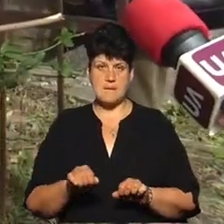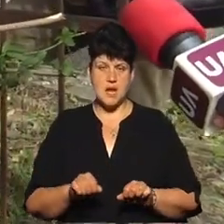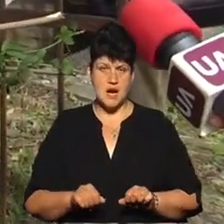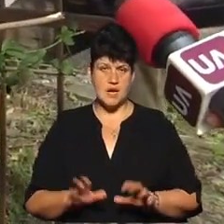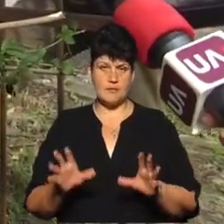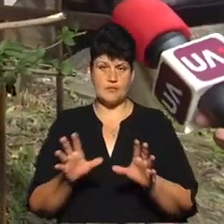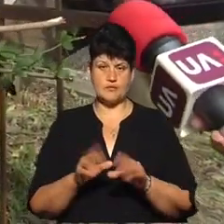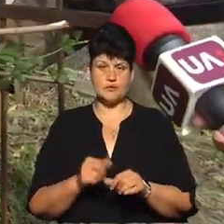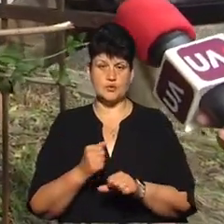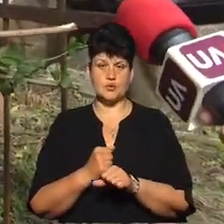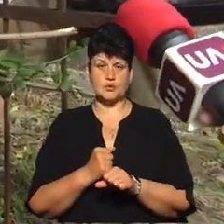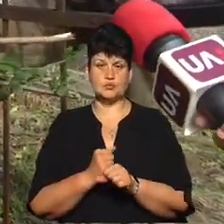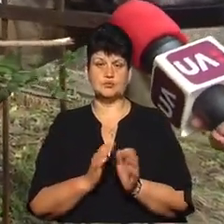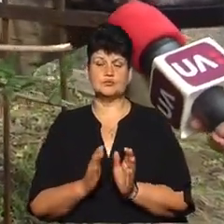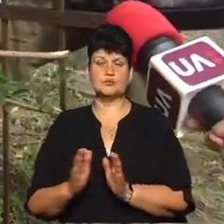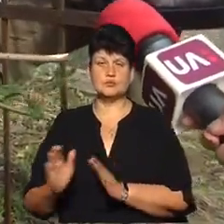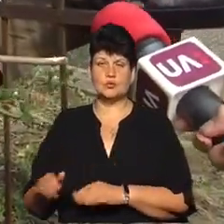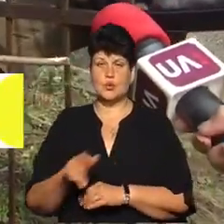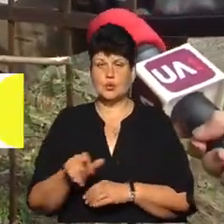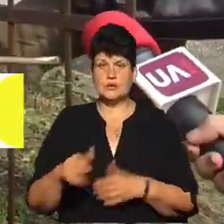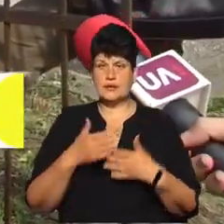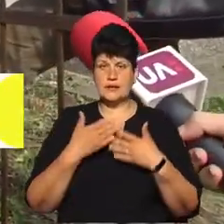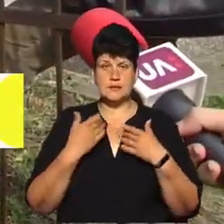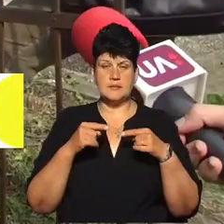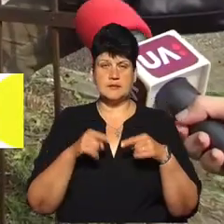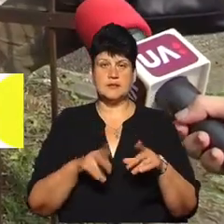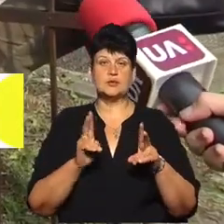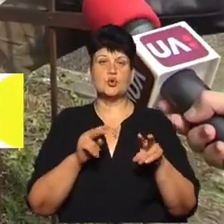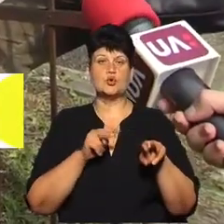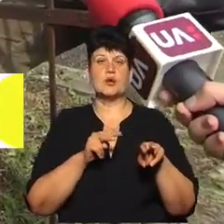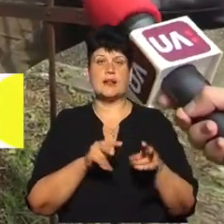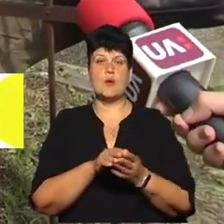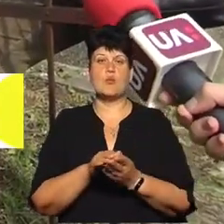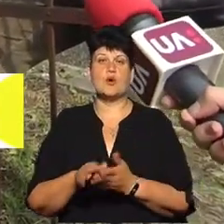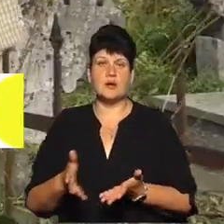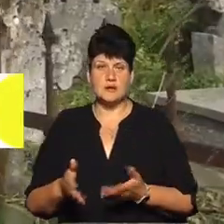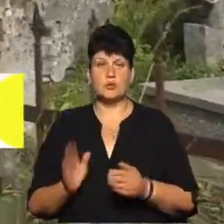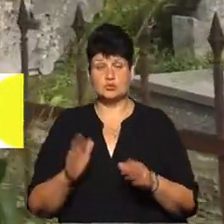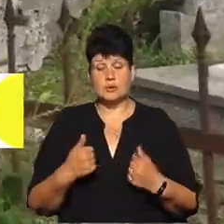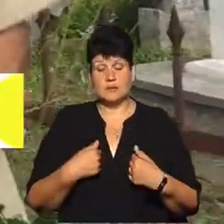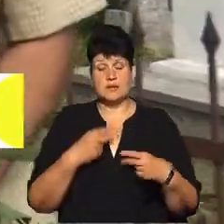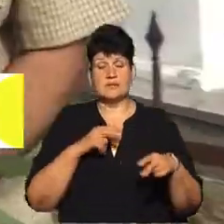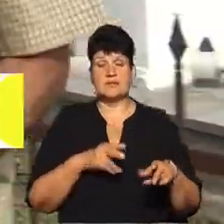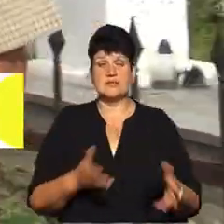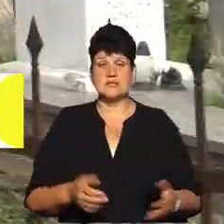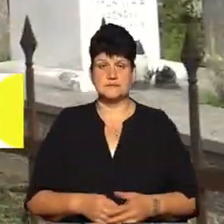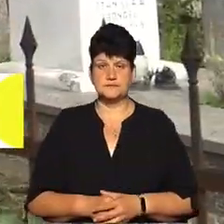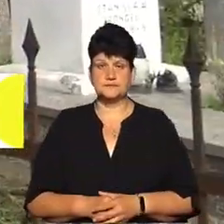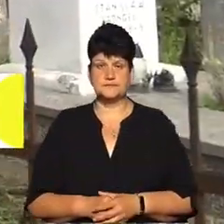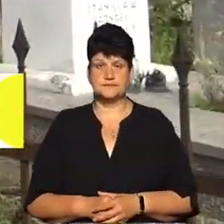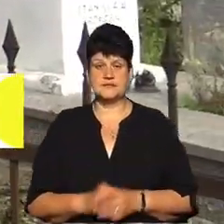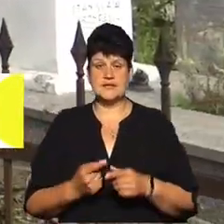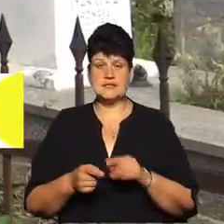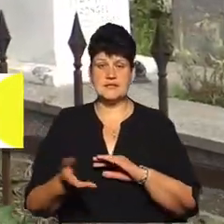чистоту, бо тому що людей нема тих, що вже за ними доглядали, але будемо ми дивитися. Це колись був